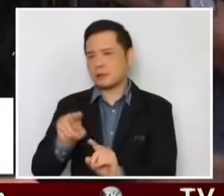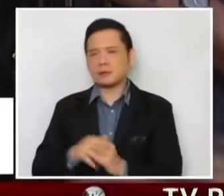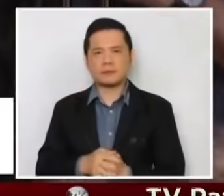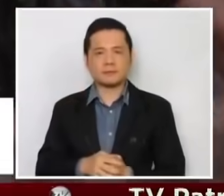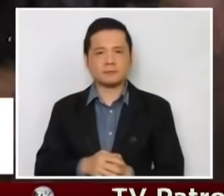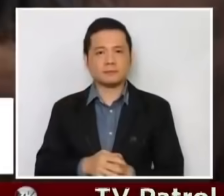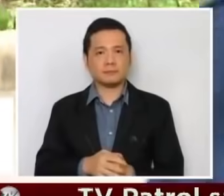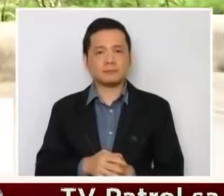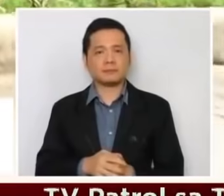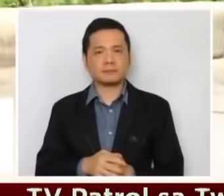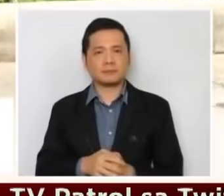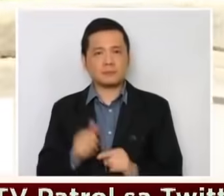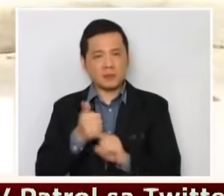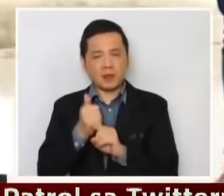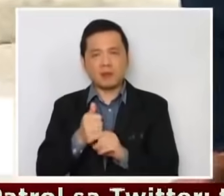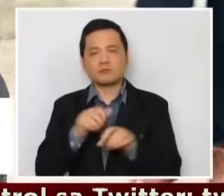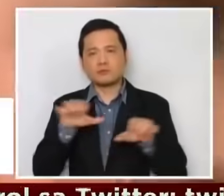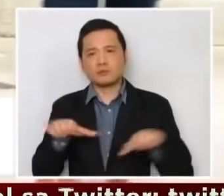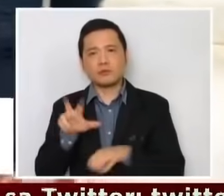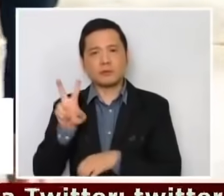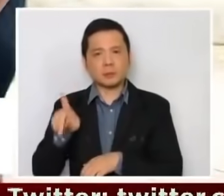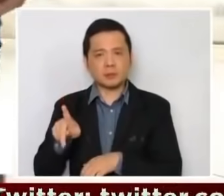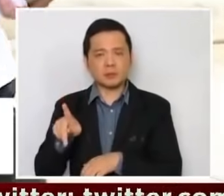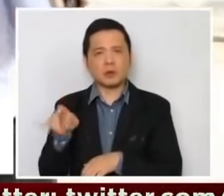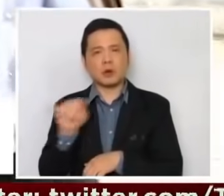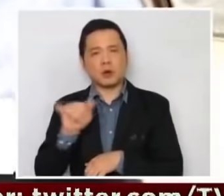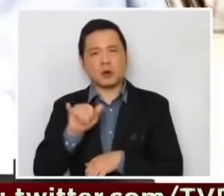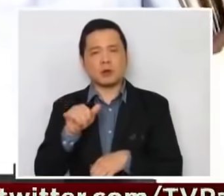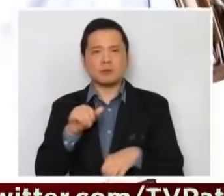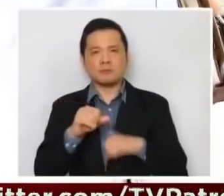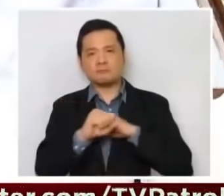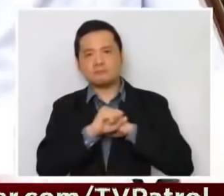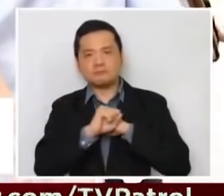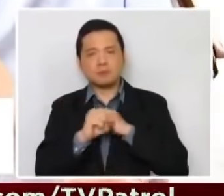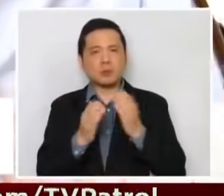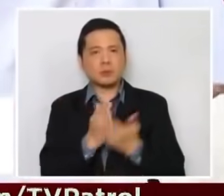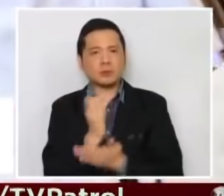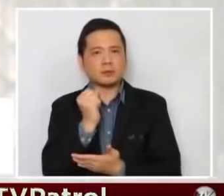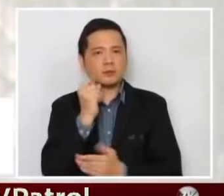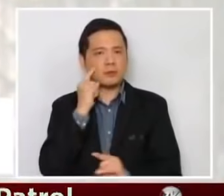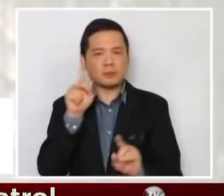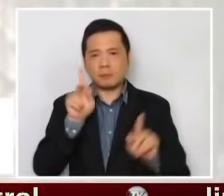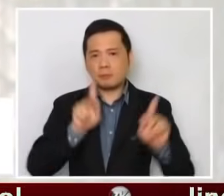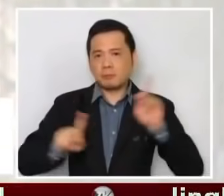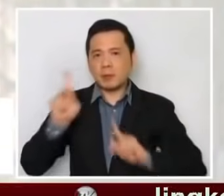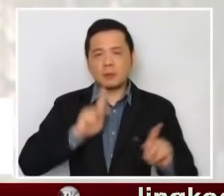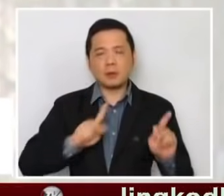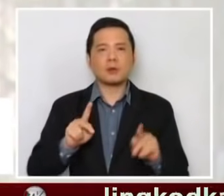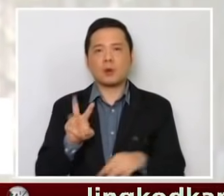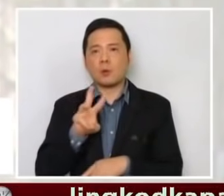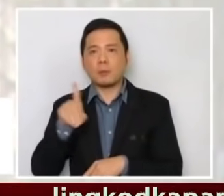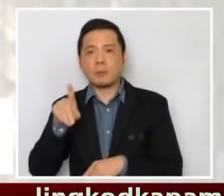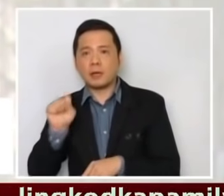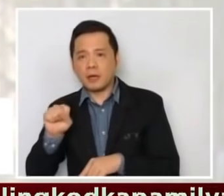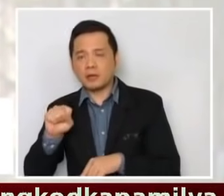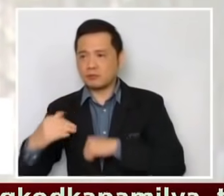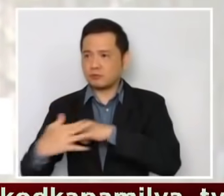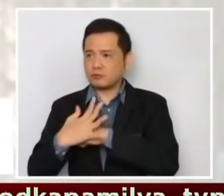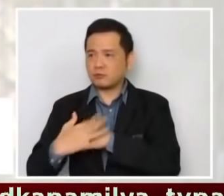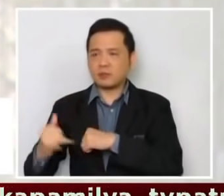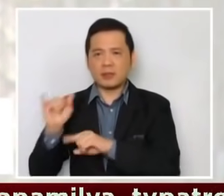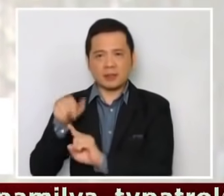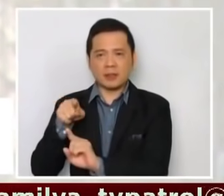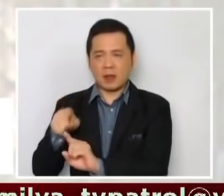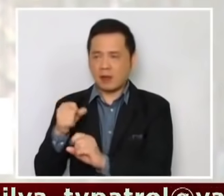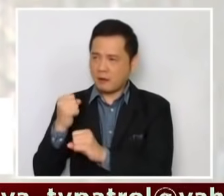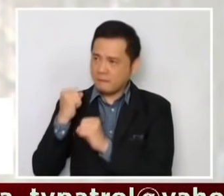kanyang paninindigan sa karapatang pantao sa West Philippine Sea at korupsyon ang dahilan kung bakit patuloy siyang